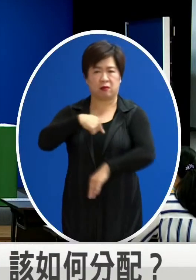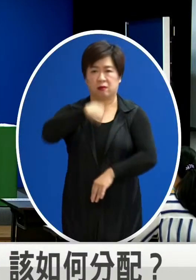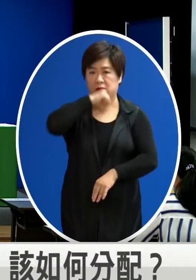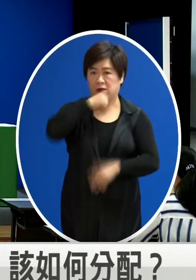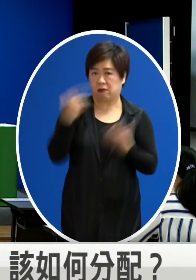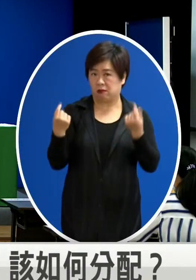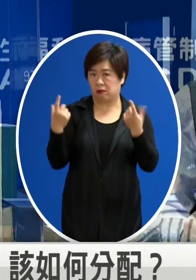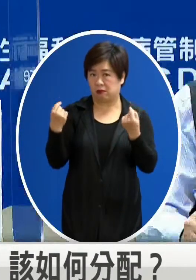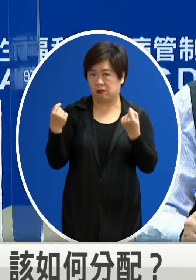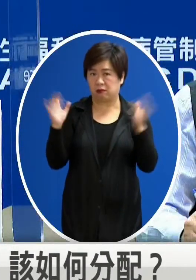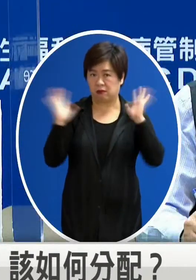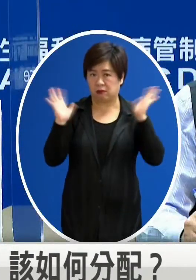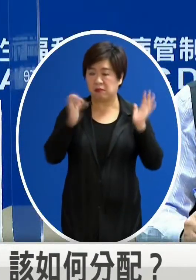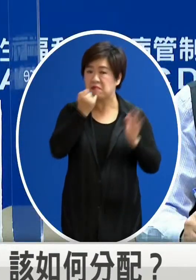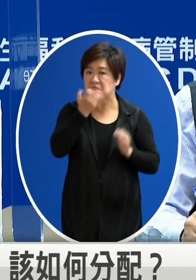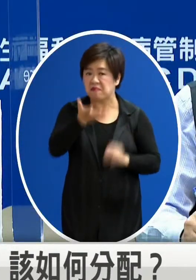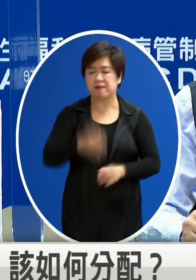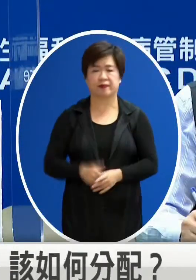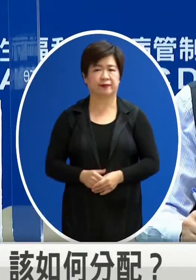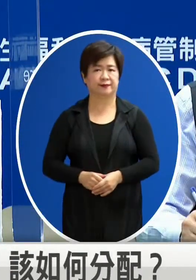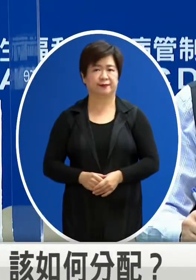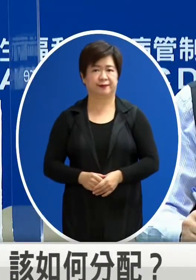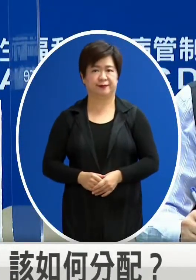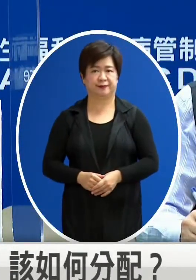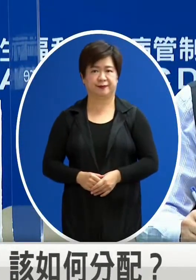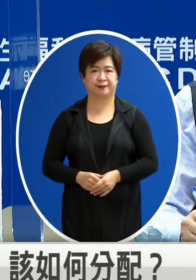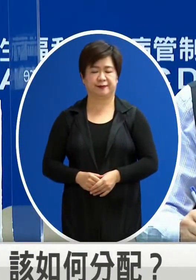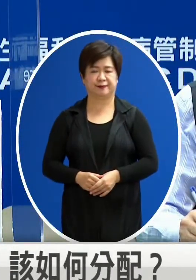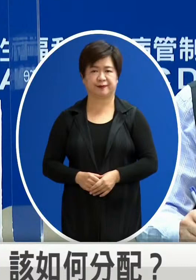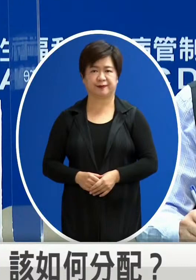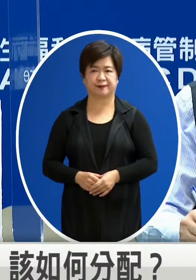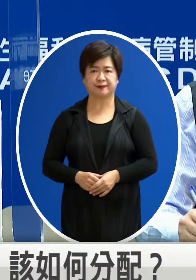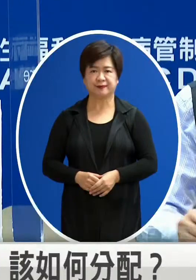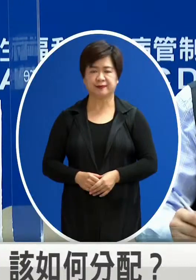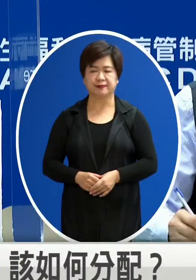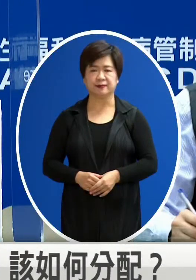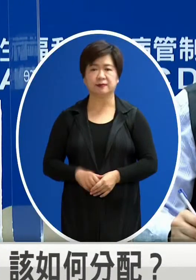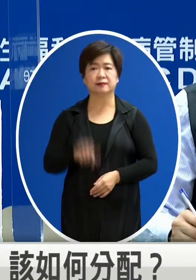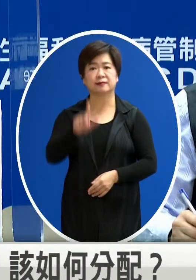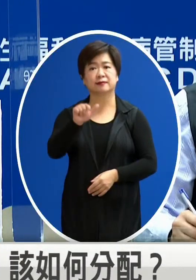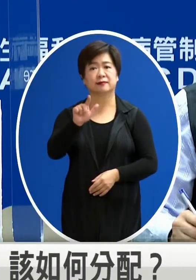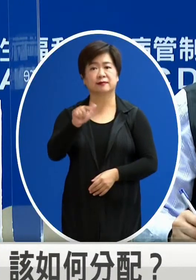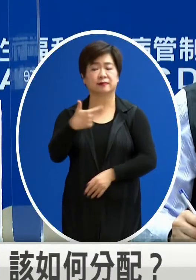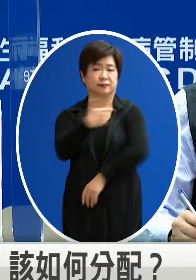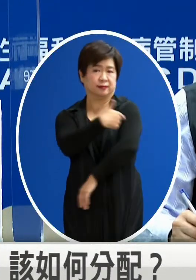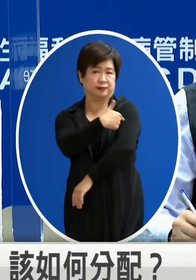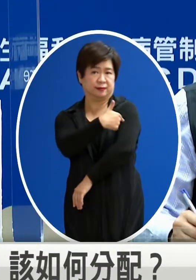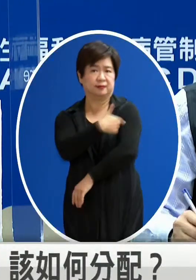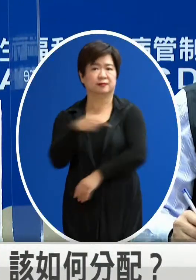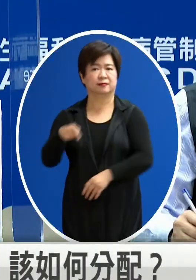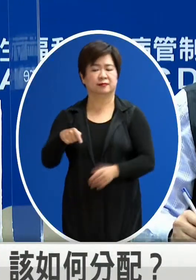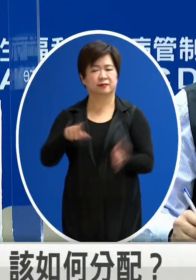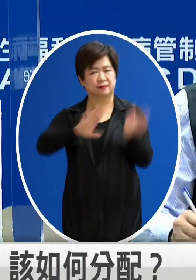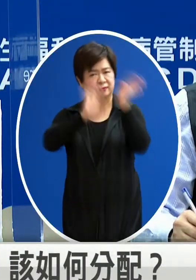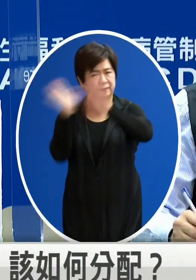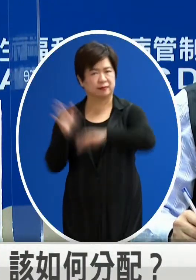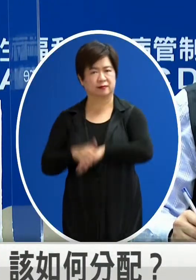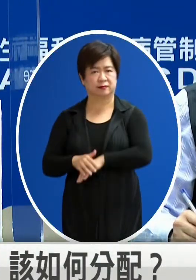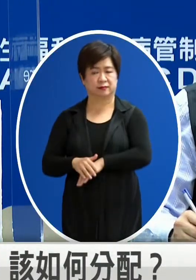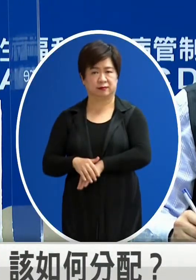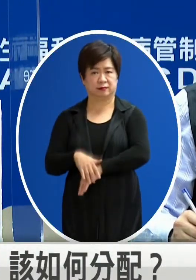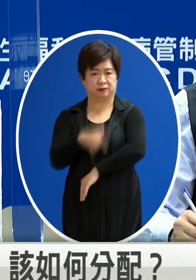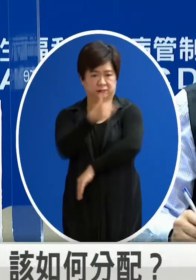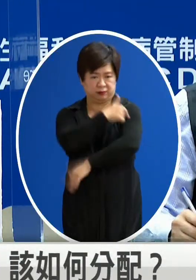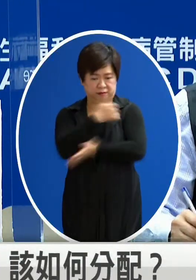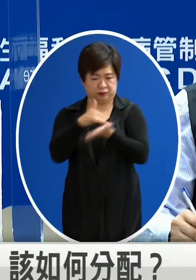打吗？谢谢。 第二个，我想现在在。那个老师这一部分，应该我们的疫苗已经都充分